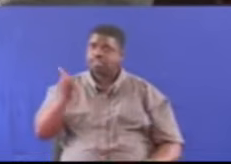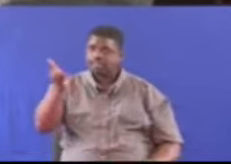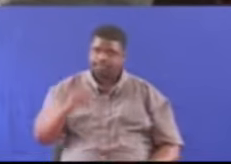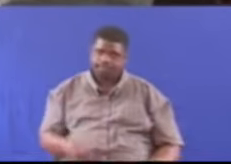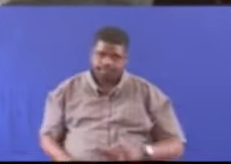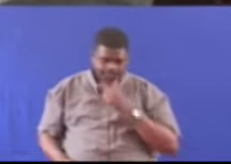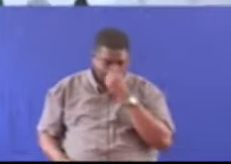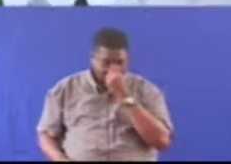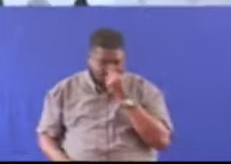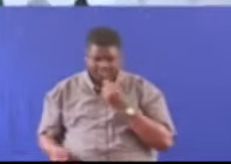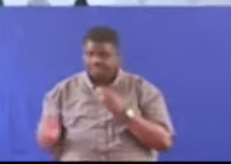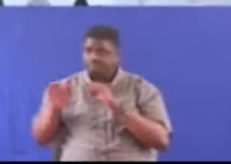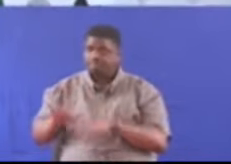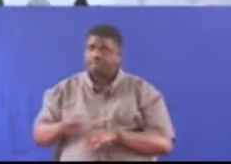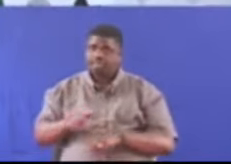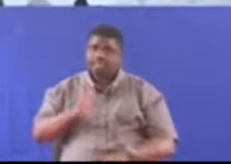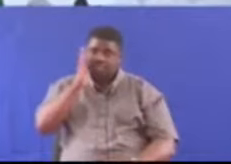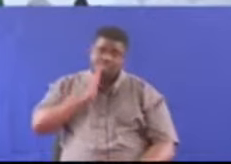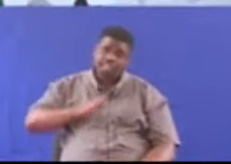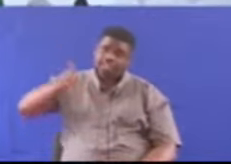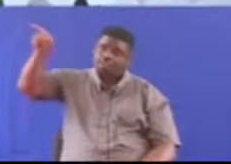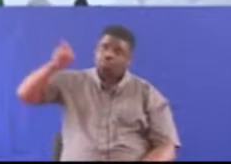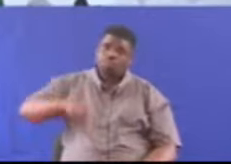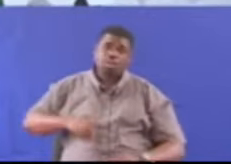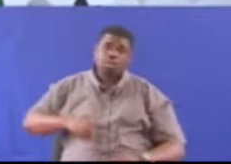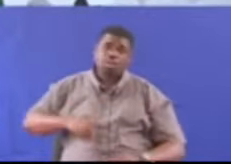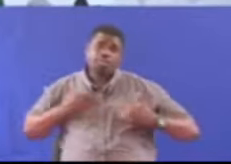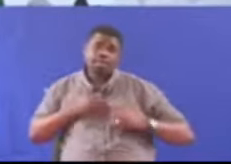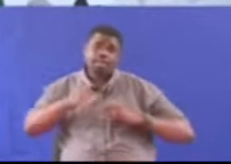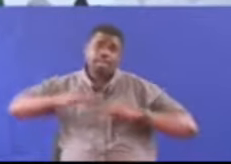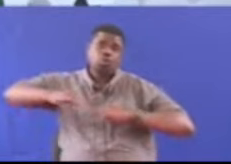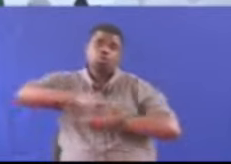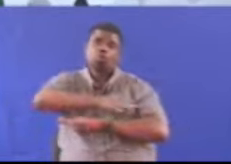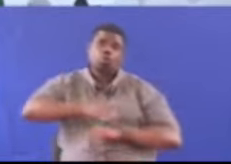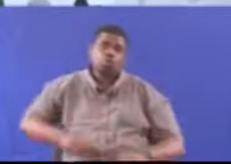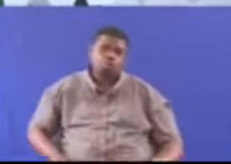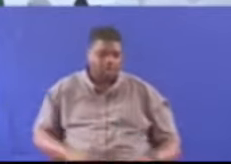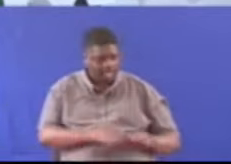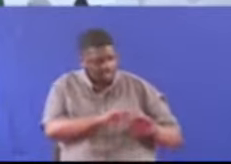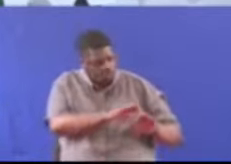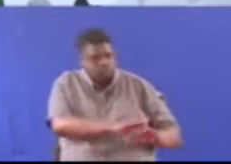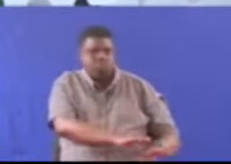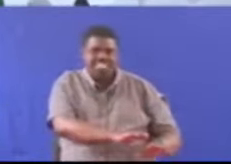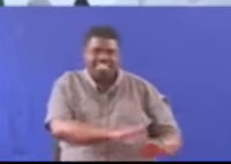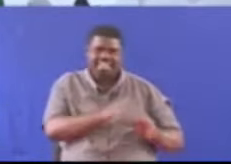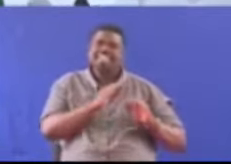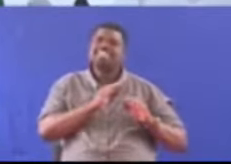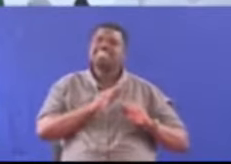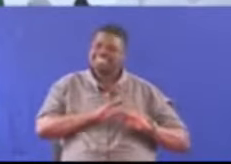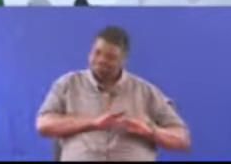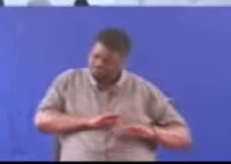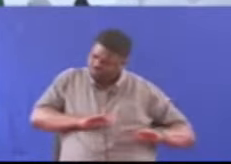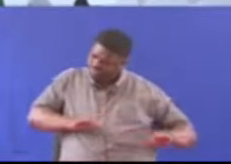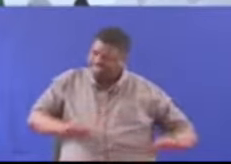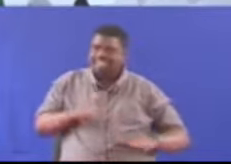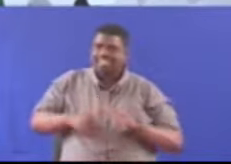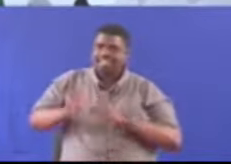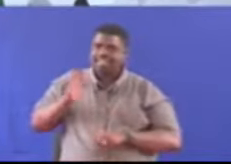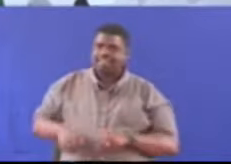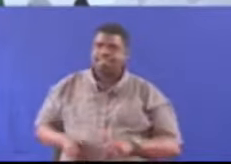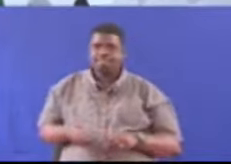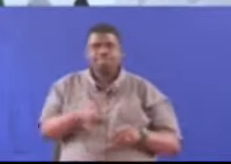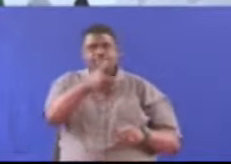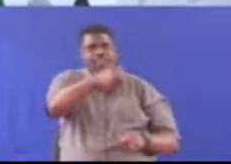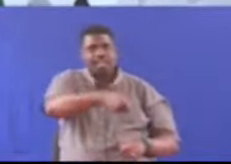pia limembariki yule kijana aliyekupenda akakuoa na kutuliza zaidi. Naomba umfikishie